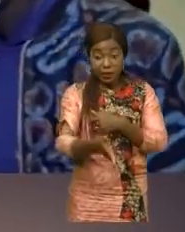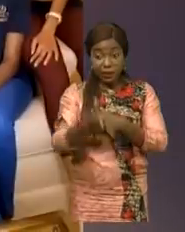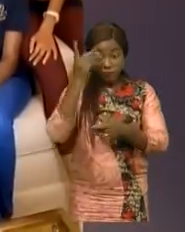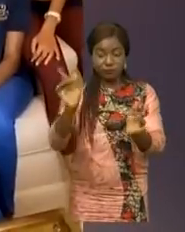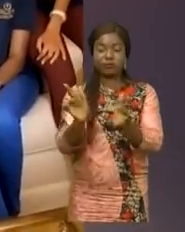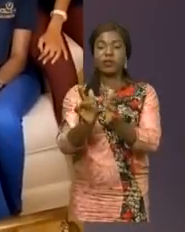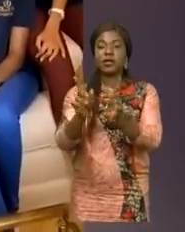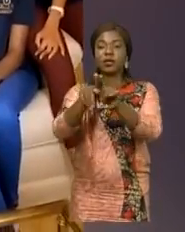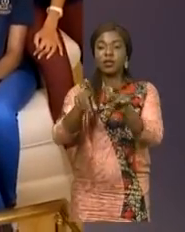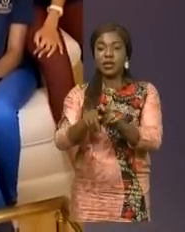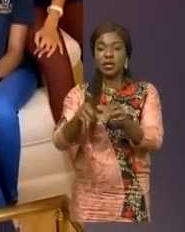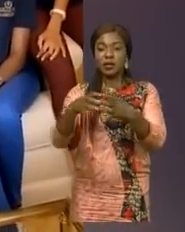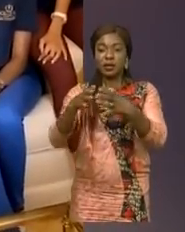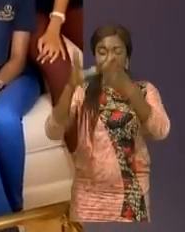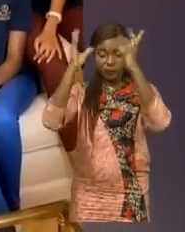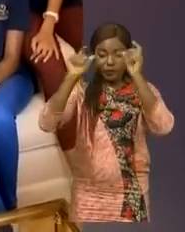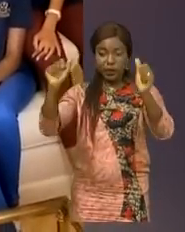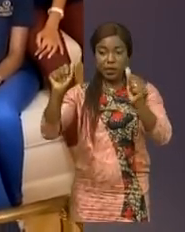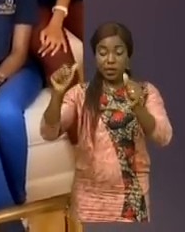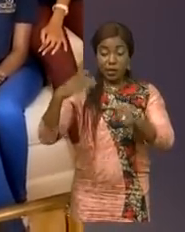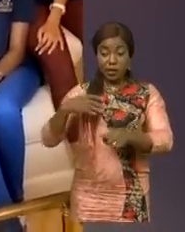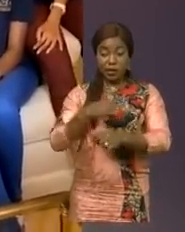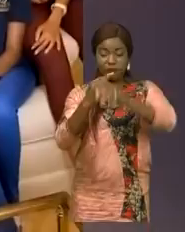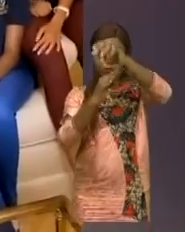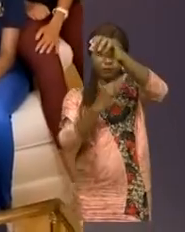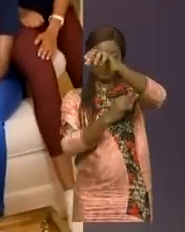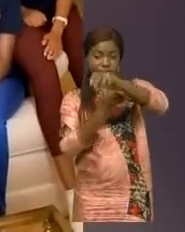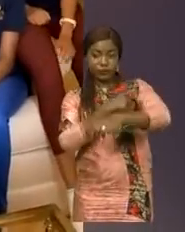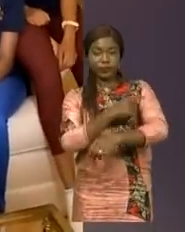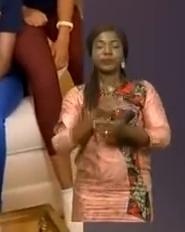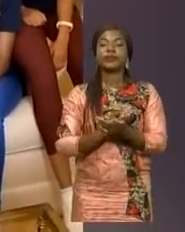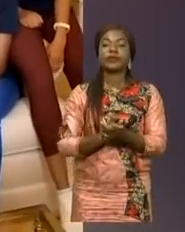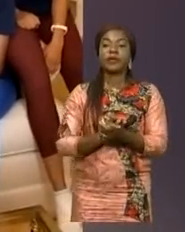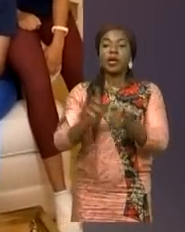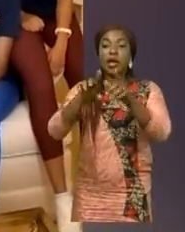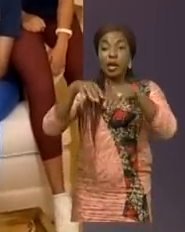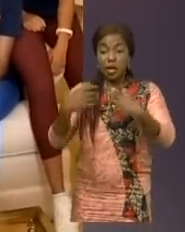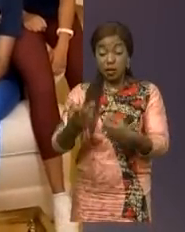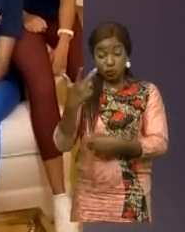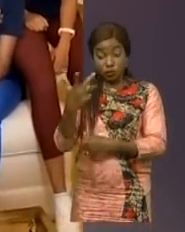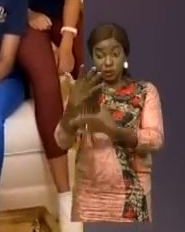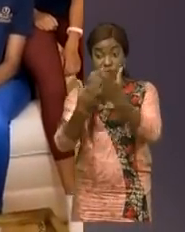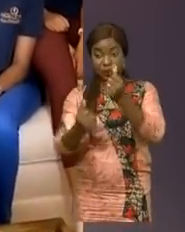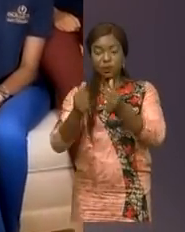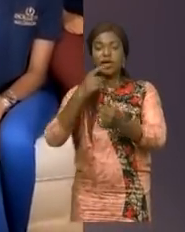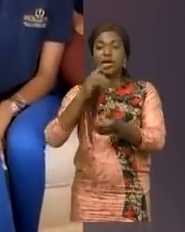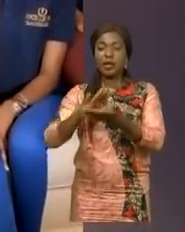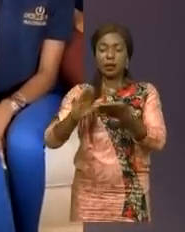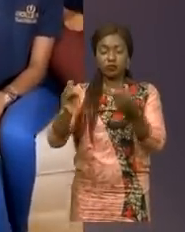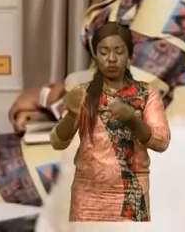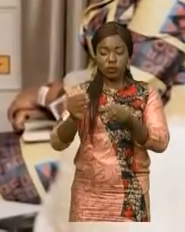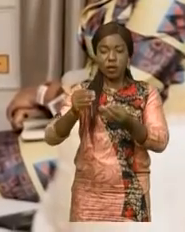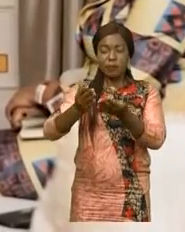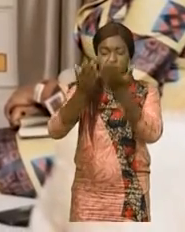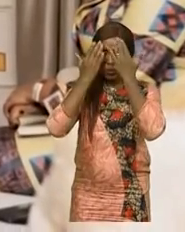avec la présidente de la fondation des microkystes qui dit la bienfaitrice alors que trois se sont excusés parce qu'en pleine session